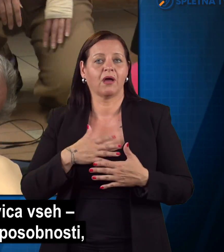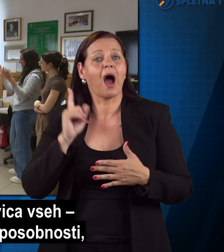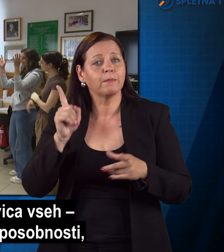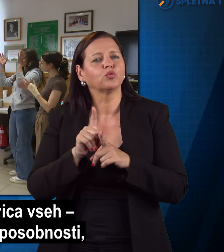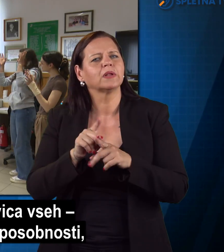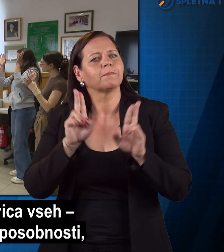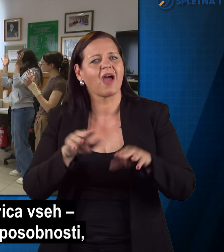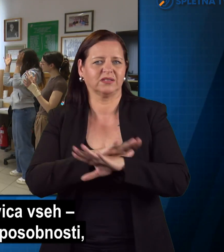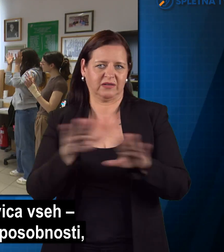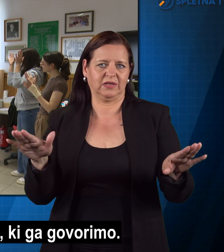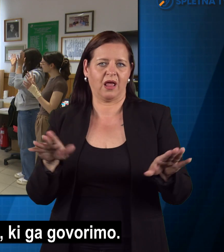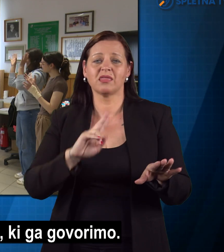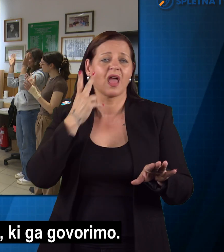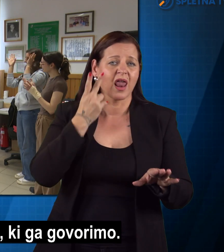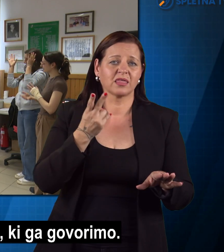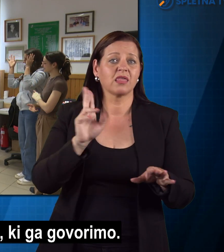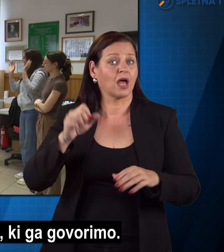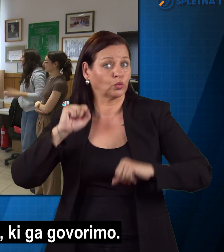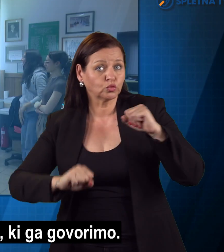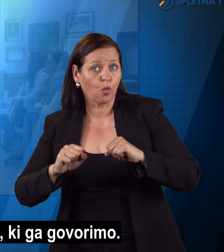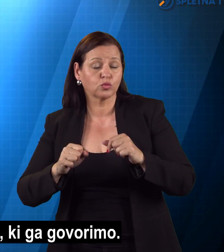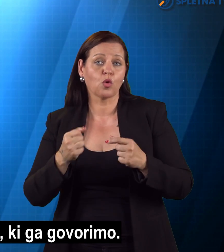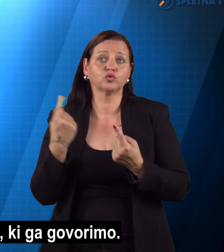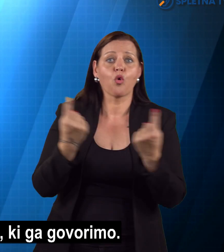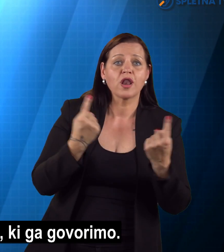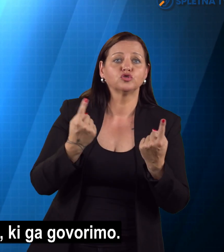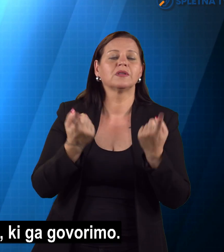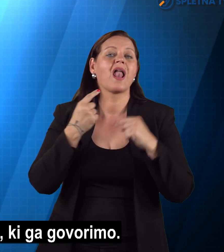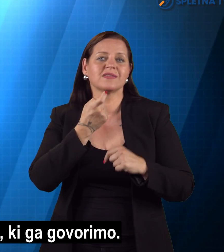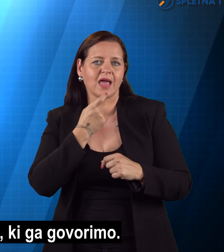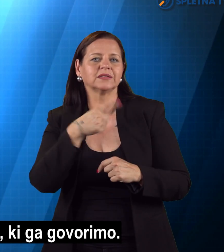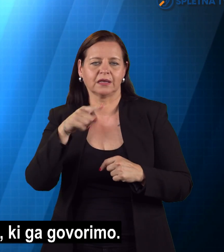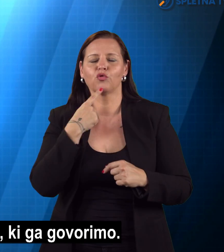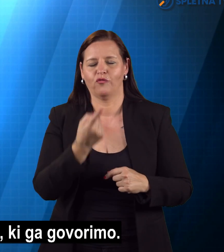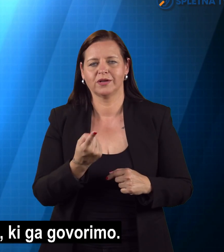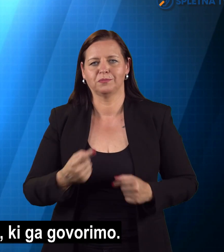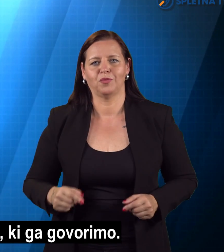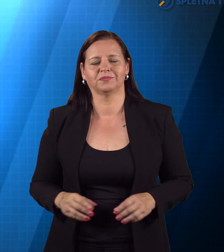ne glede na sposobnosti, okoliščine ali jezik, ki ga govorimo.